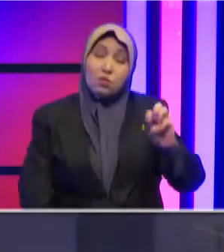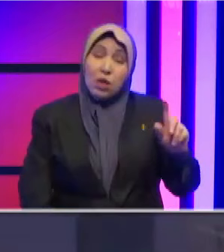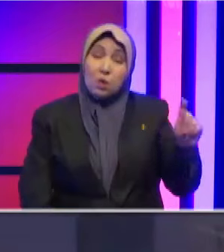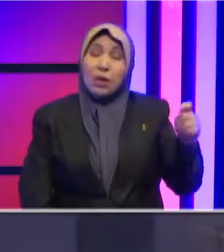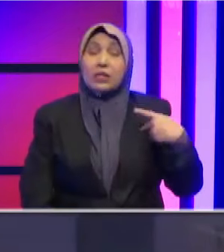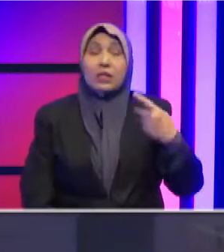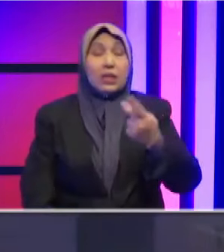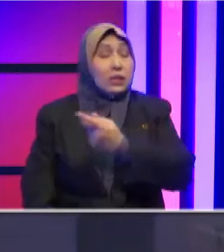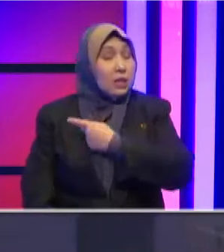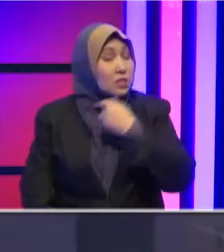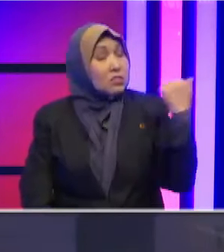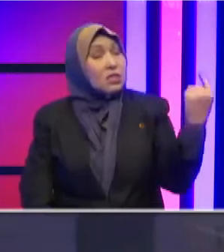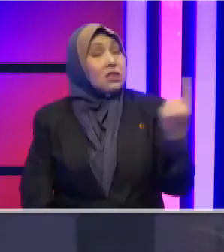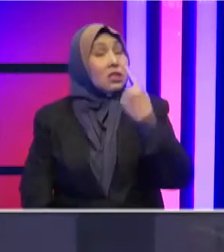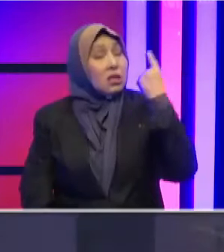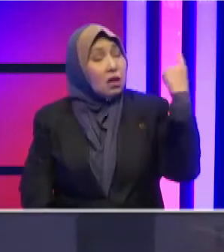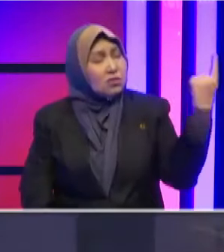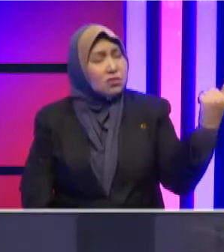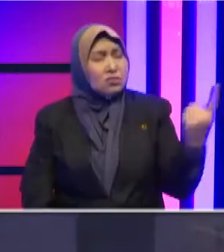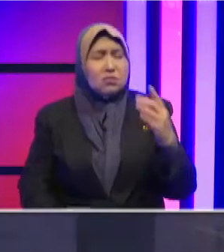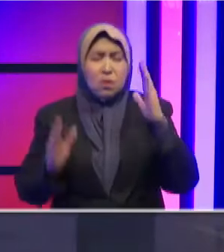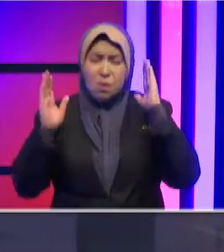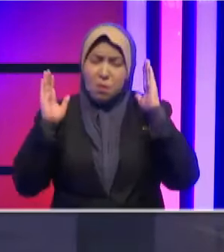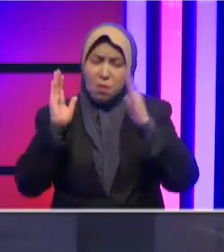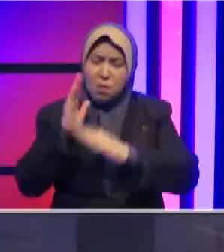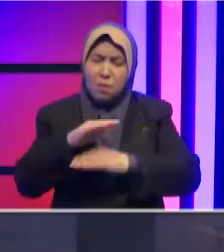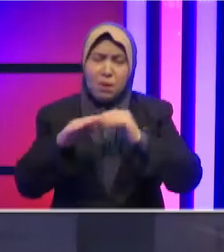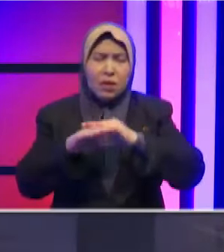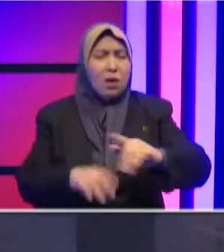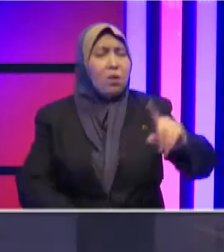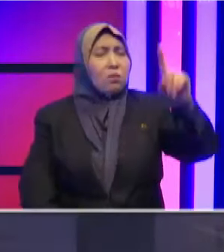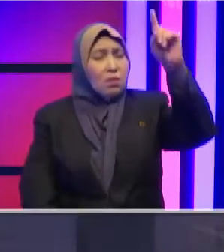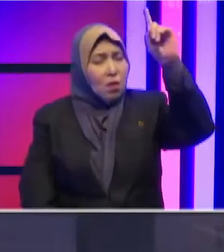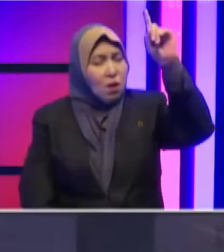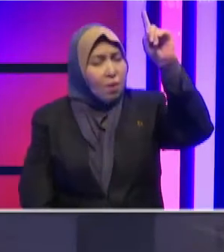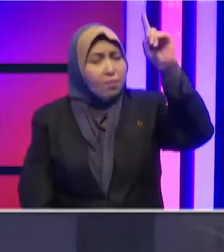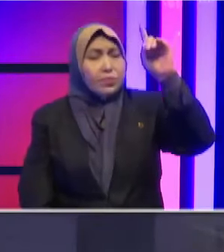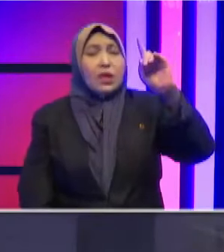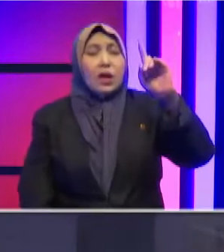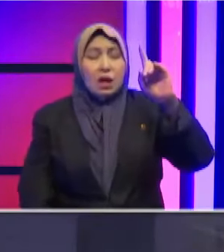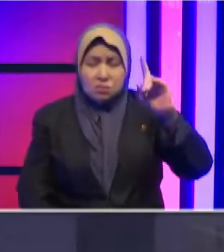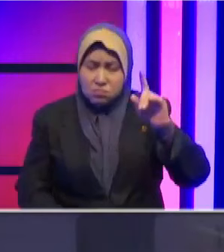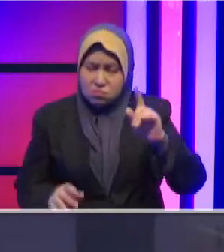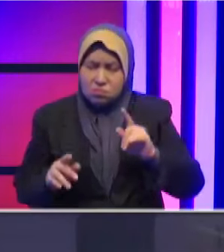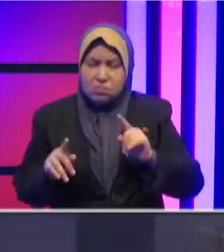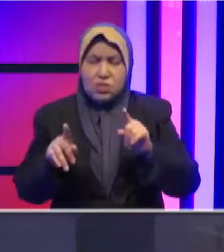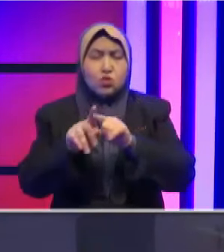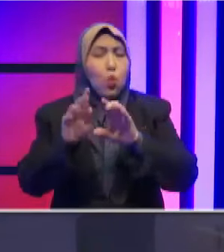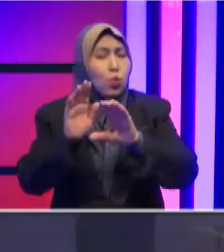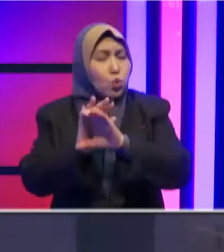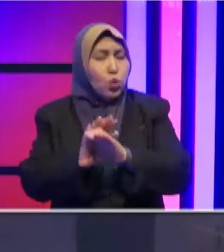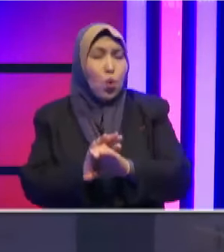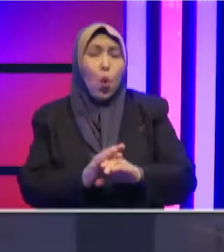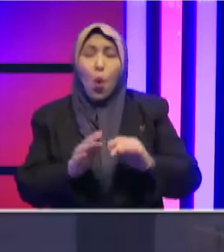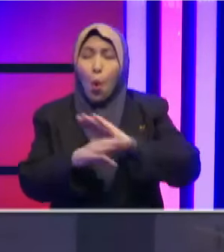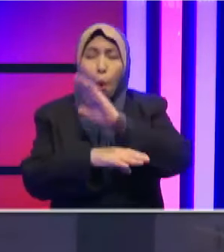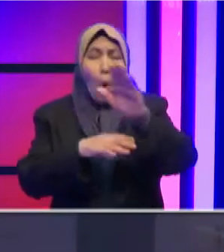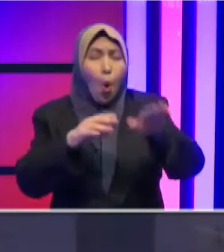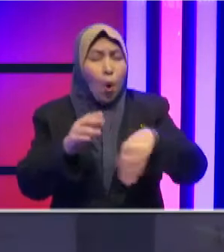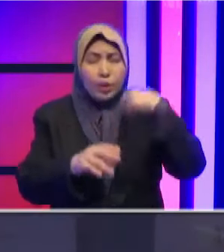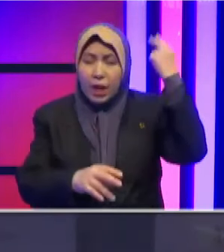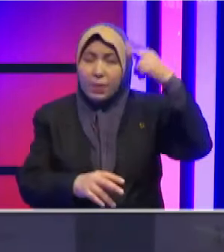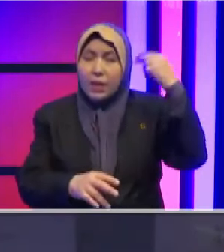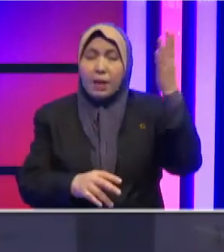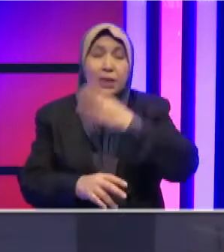kita senantiasa mengabdikan diri kepada Allah Subhanahu Wa Ta'ala sebagaimana dicontohkan oleh para Anbiya rasul-rasul